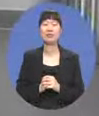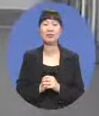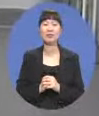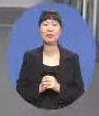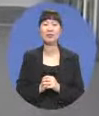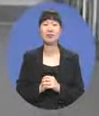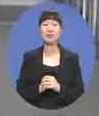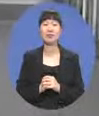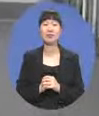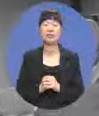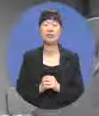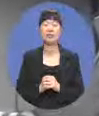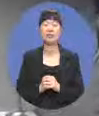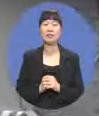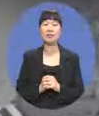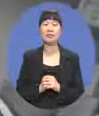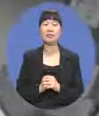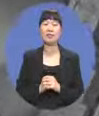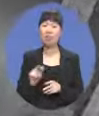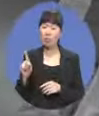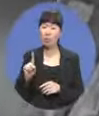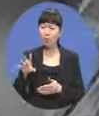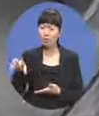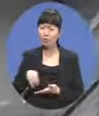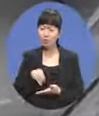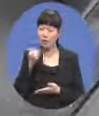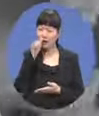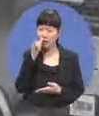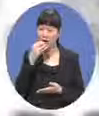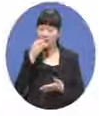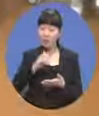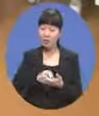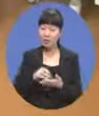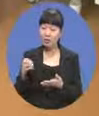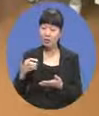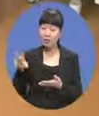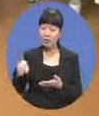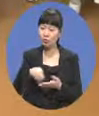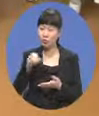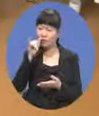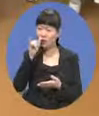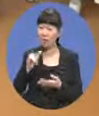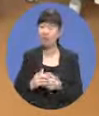너 또 뭐 주워 왔어? 어? 너 이거 또 돌멩이 또 주워 왔어?